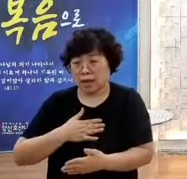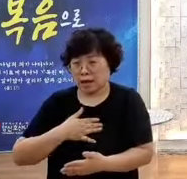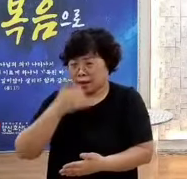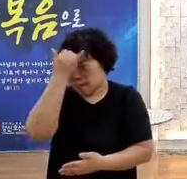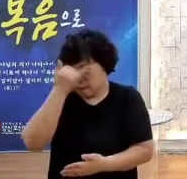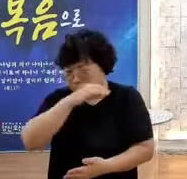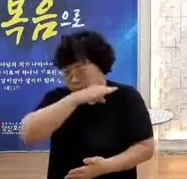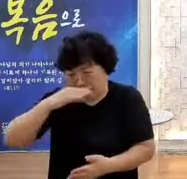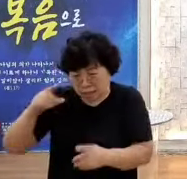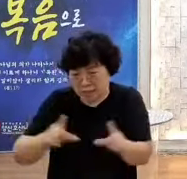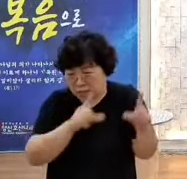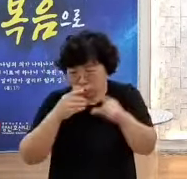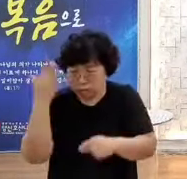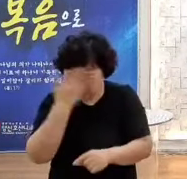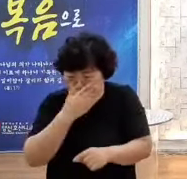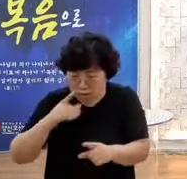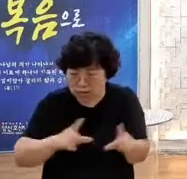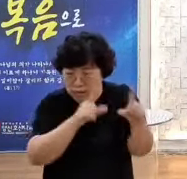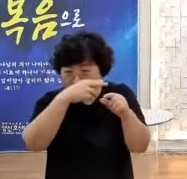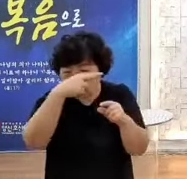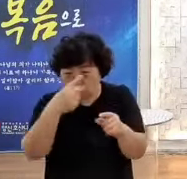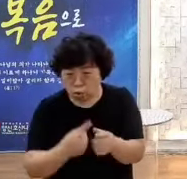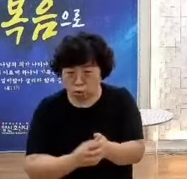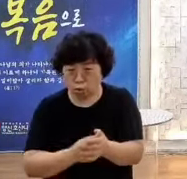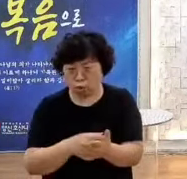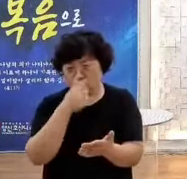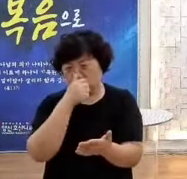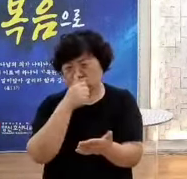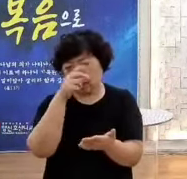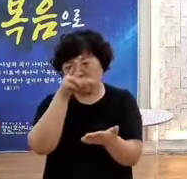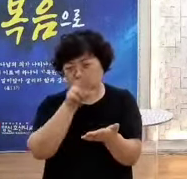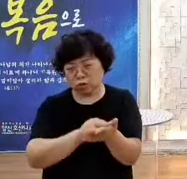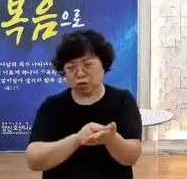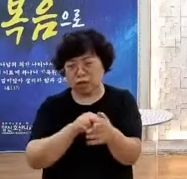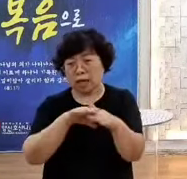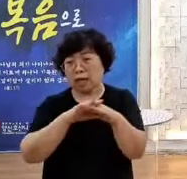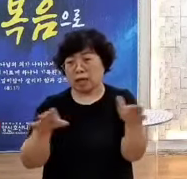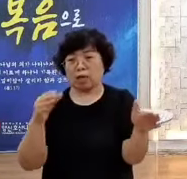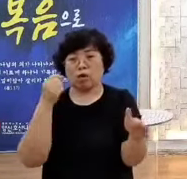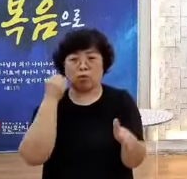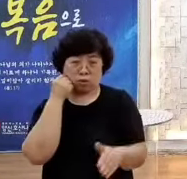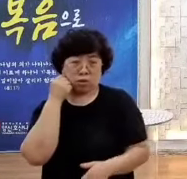깨끗하게 살려고 해봐도 이미 죄로 더럽혀진 우리 인간의 본성은